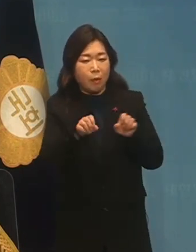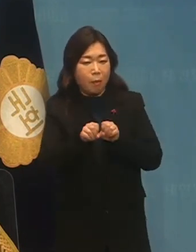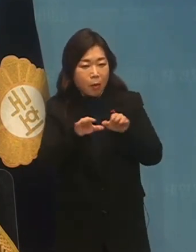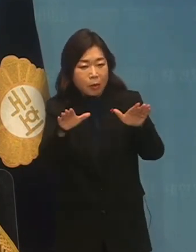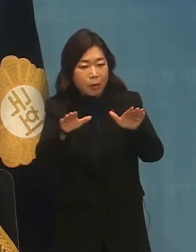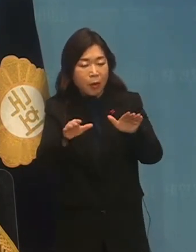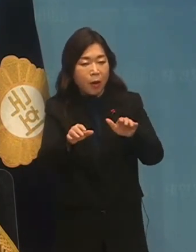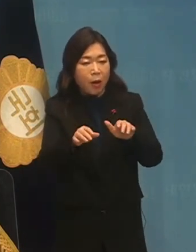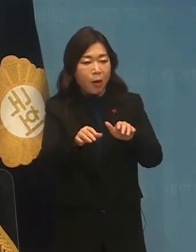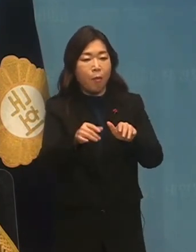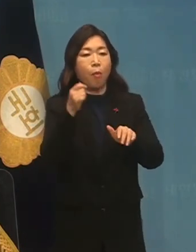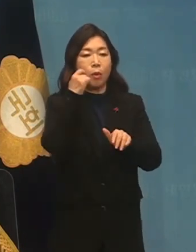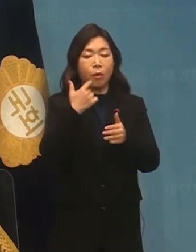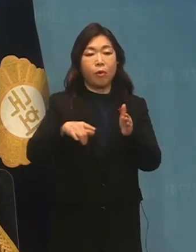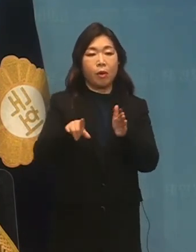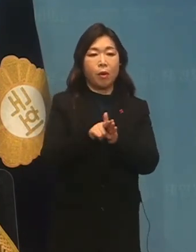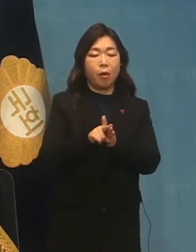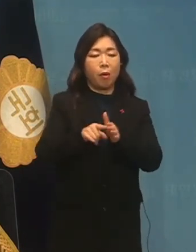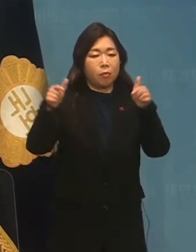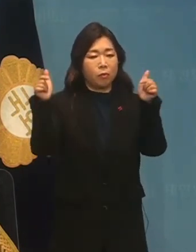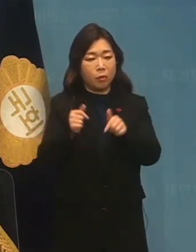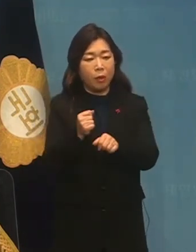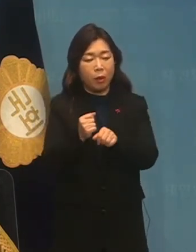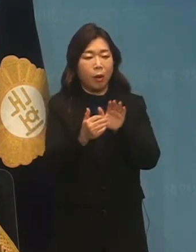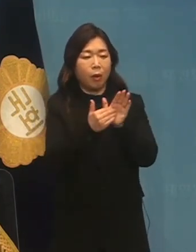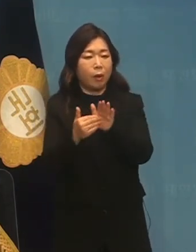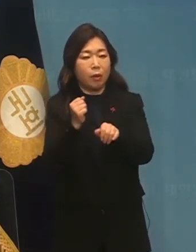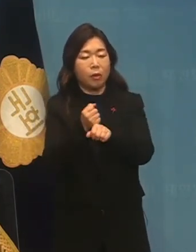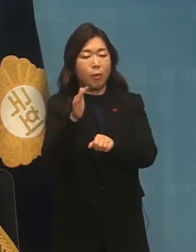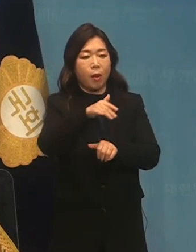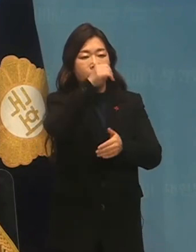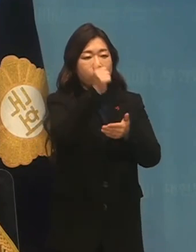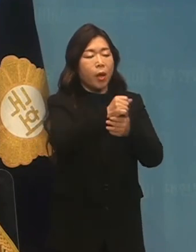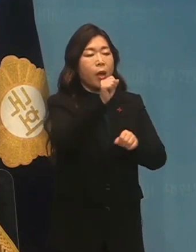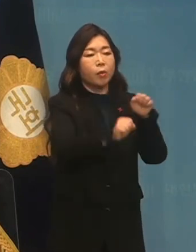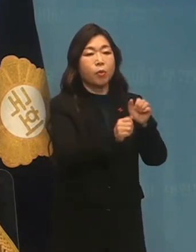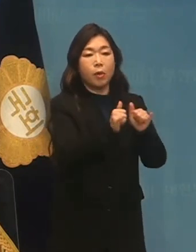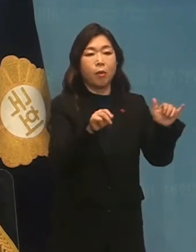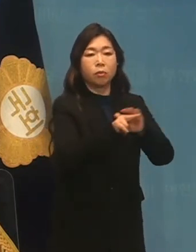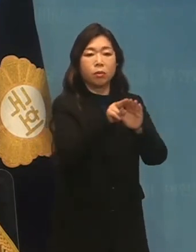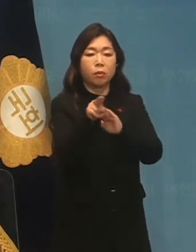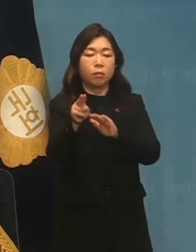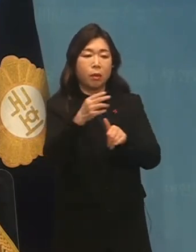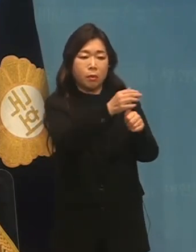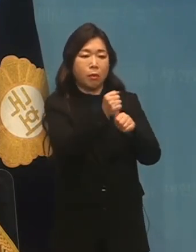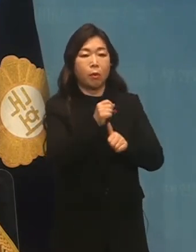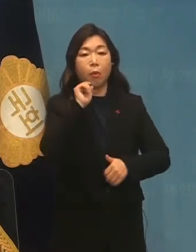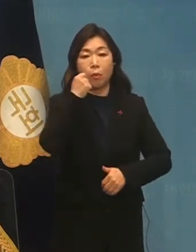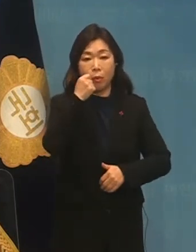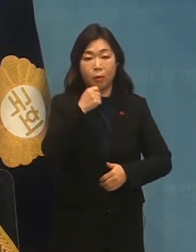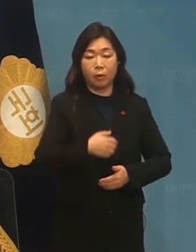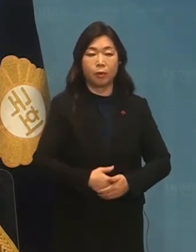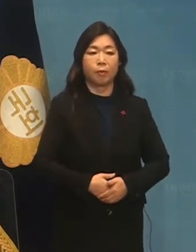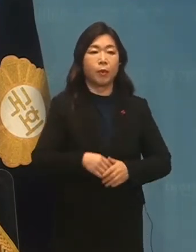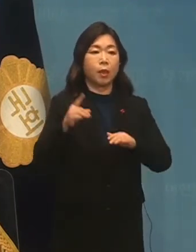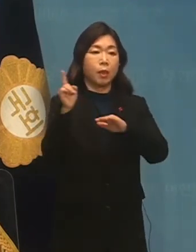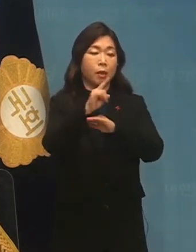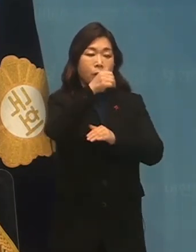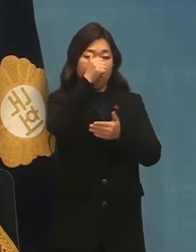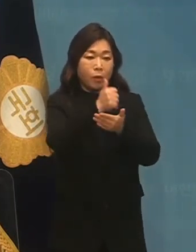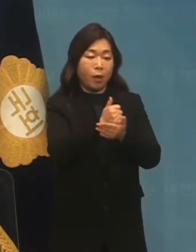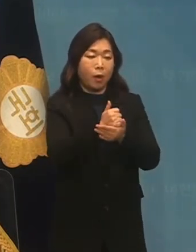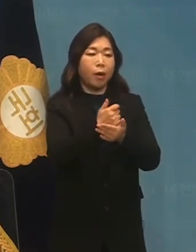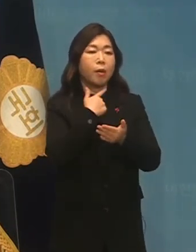효과는 있지만 범죄자를 잡는 데는 한계가 있습니다. 디지털 성범죄를 근절하려면